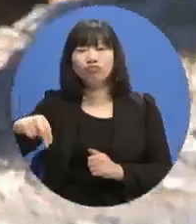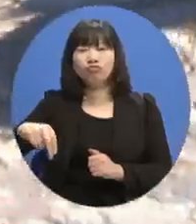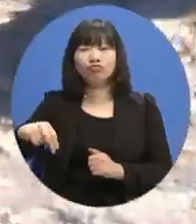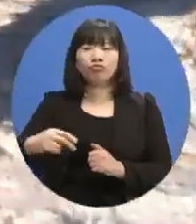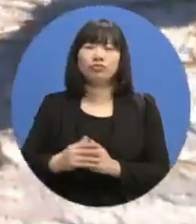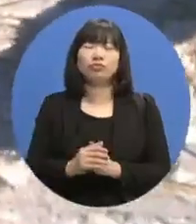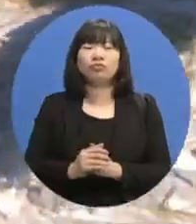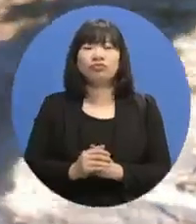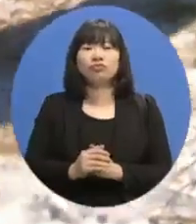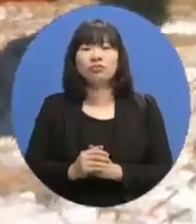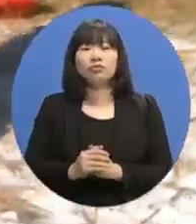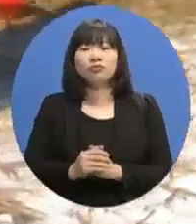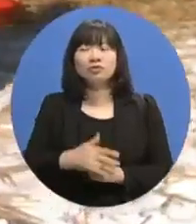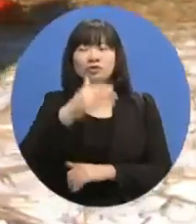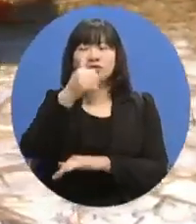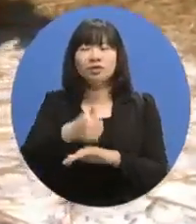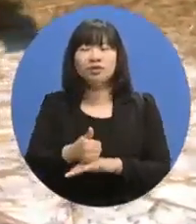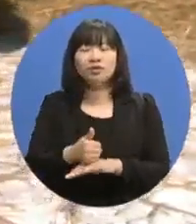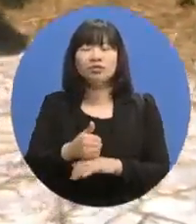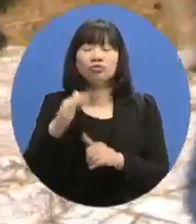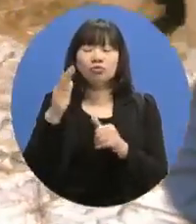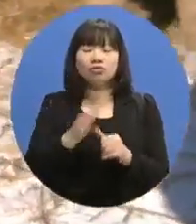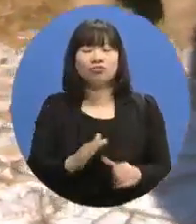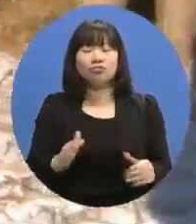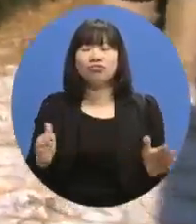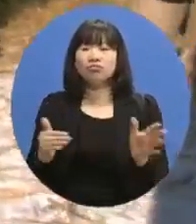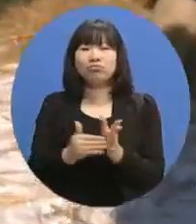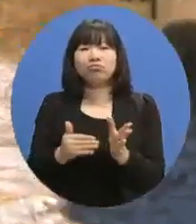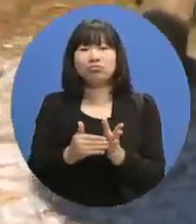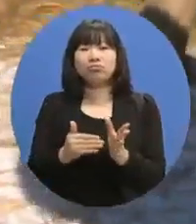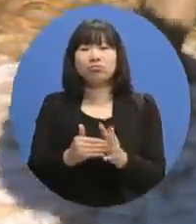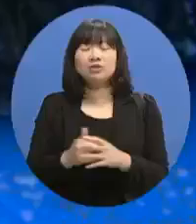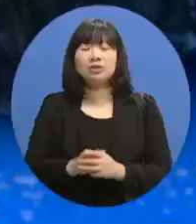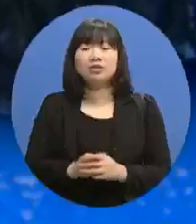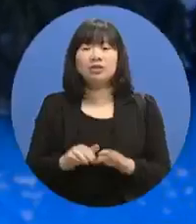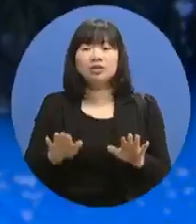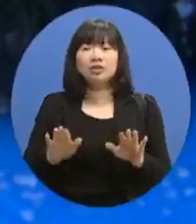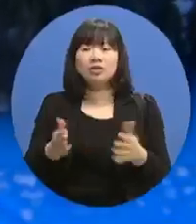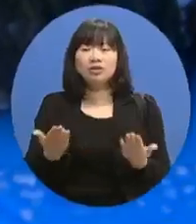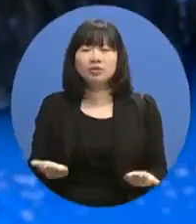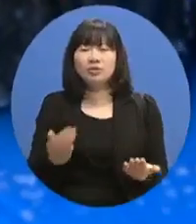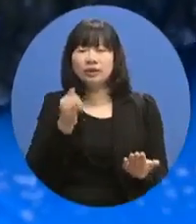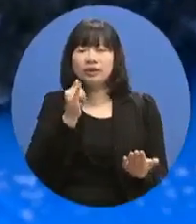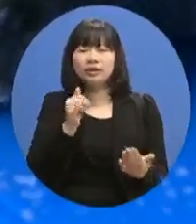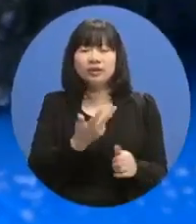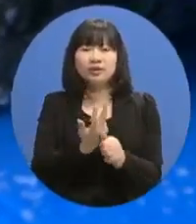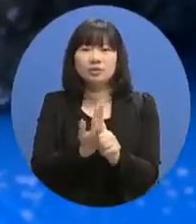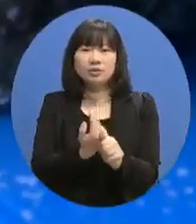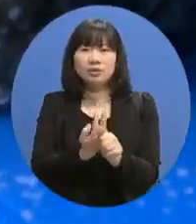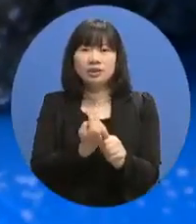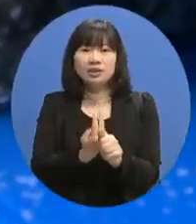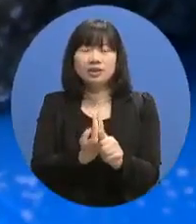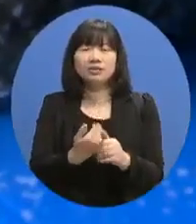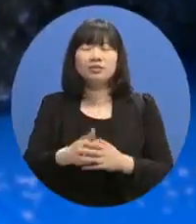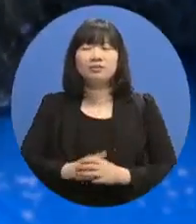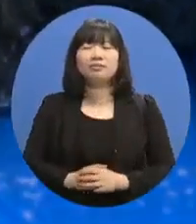저리 뛰어도 결국 실패. 그러자 쉬고 있는 토끼를